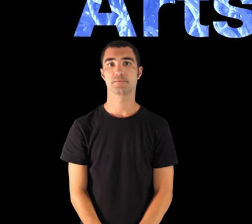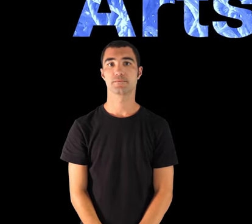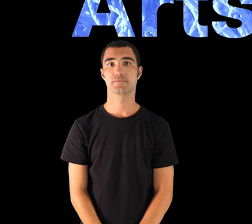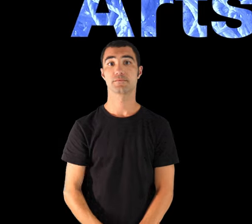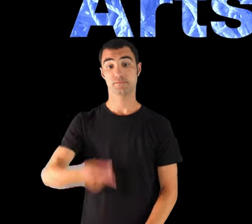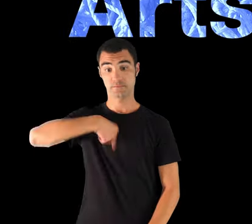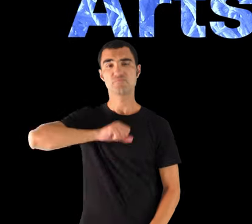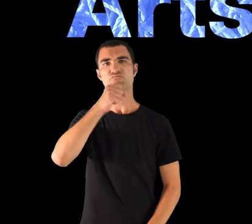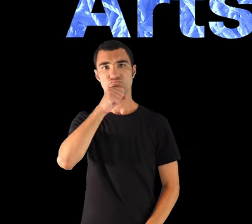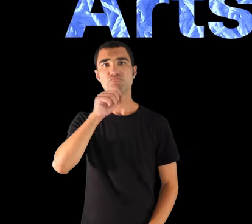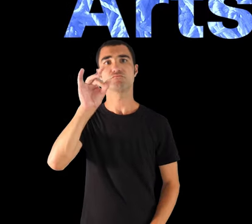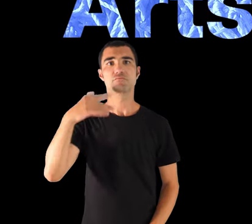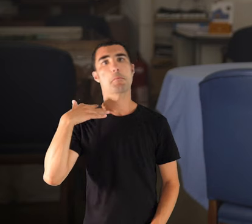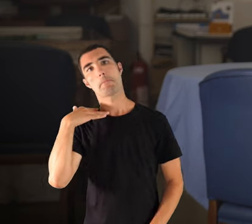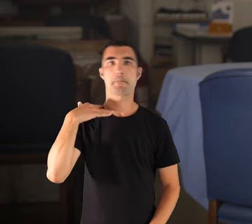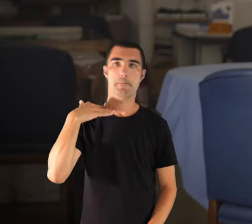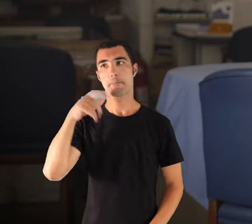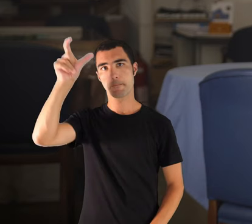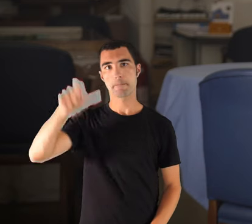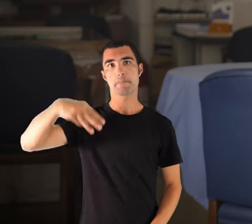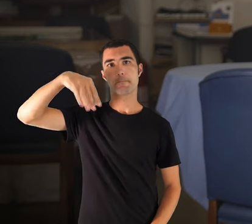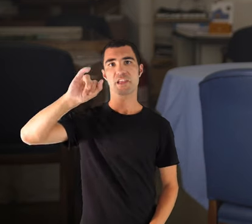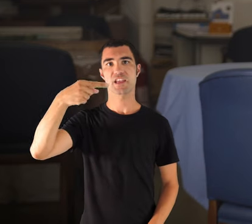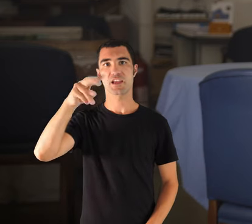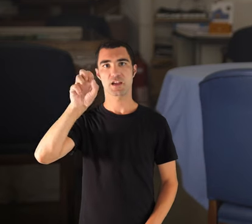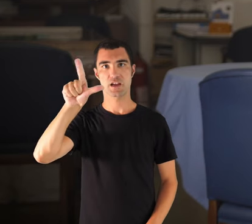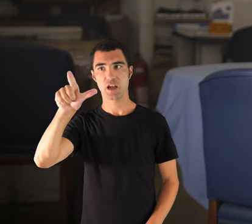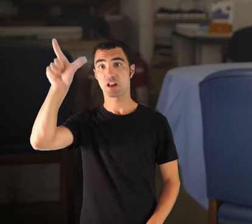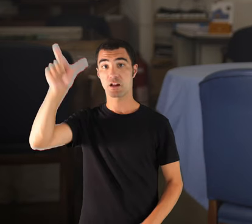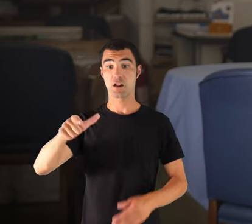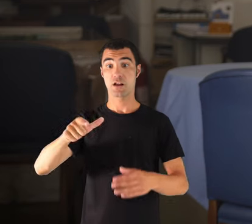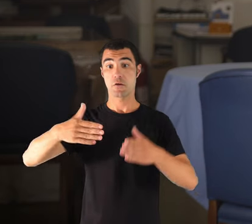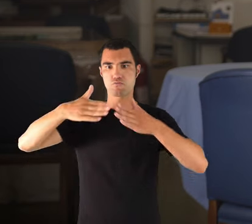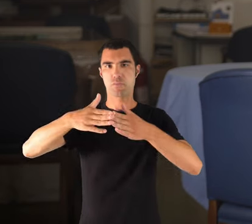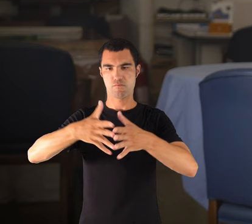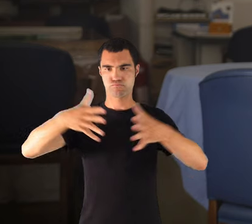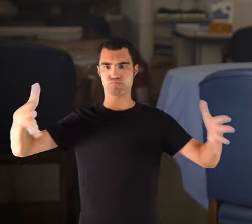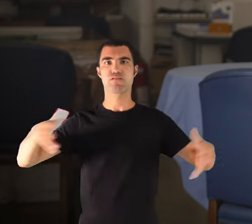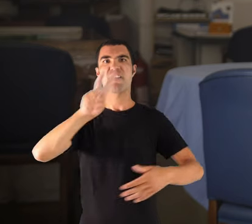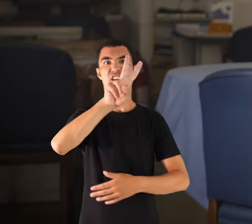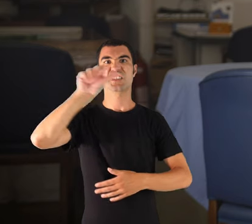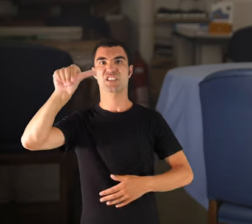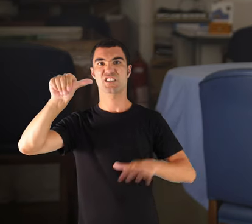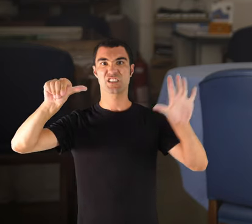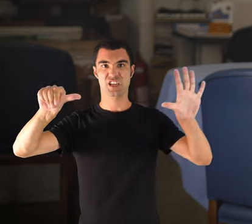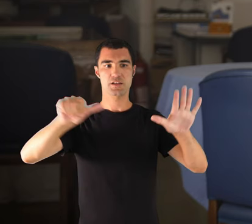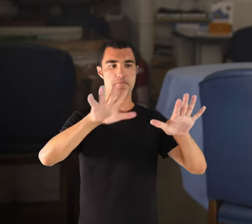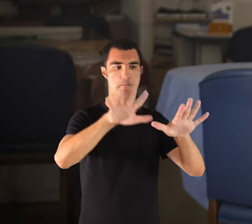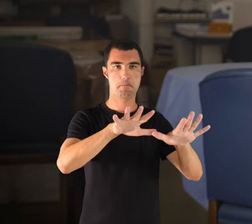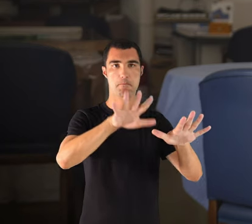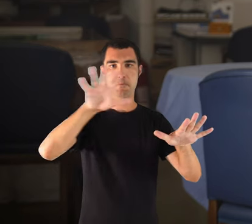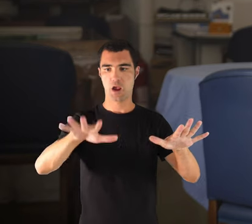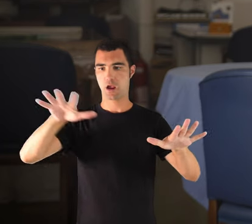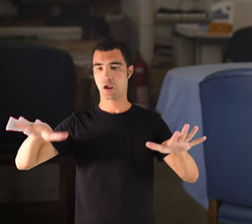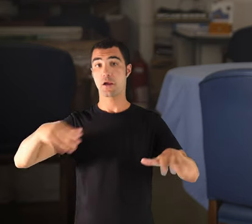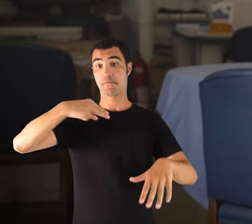El meu periodista tenia un bot d'unes, que li deien el Miguel, era un bot de 26 pans, i mon pare i el meu periodista deien